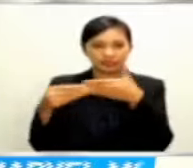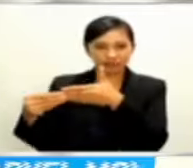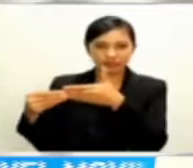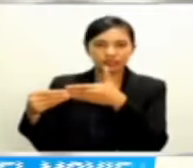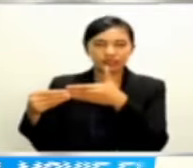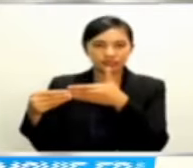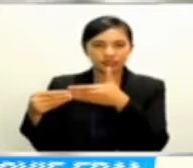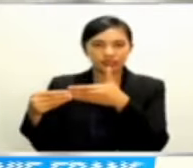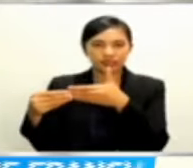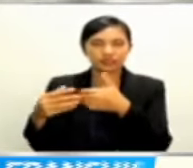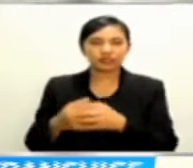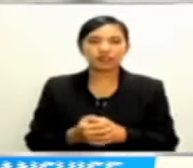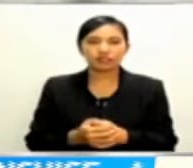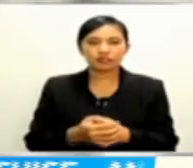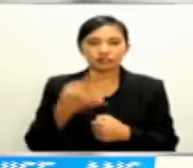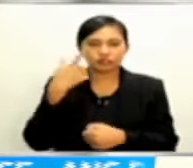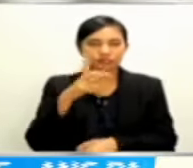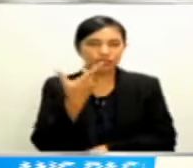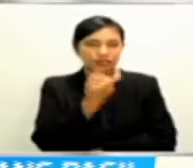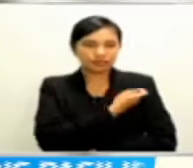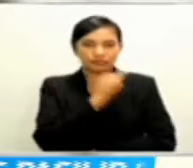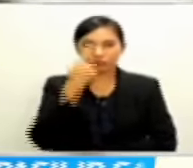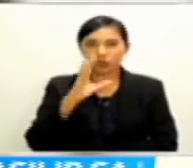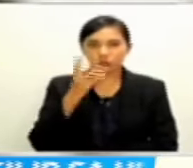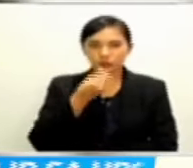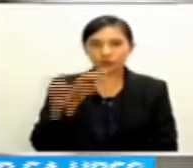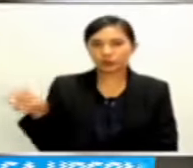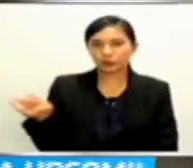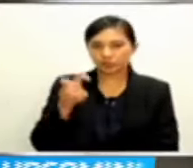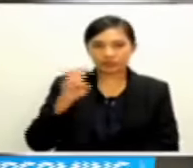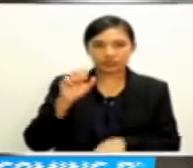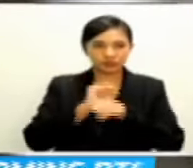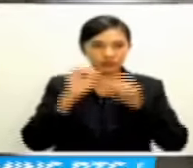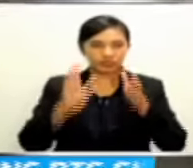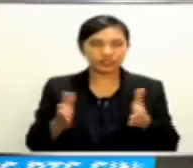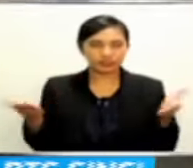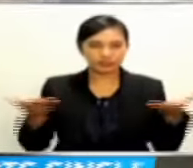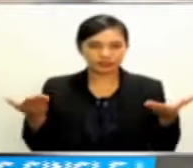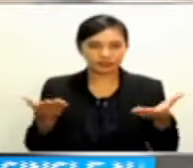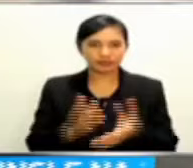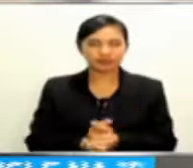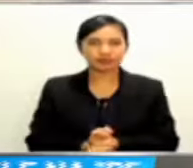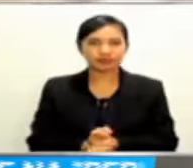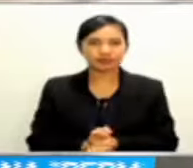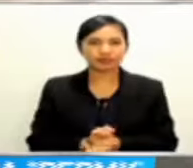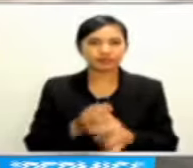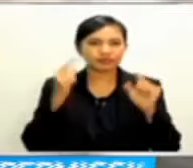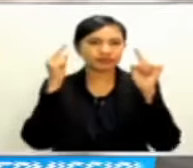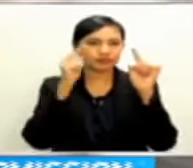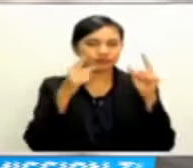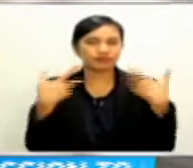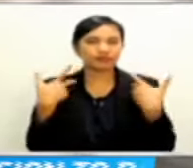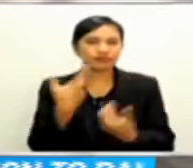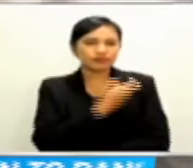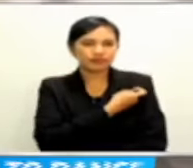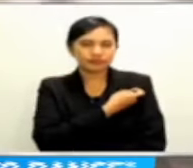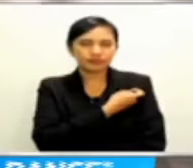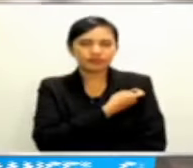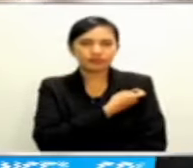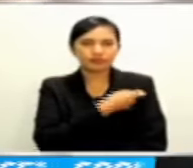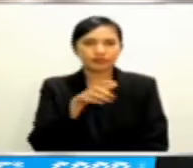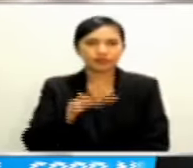mga tourism worker dito at ah sa inisyatibong ito k target nga na mabakunahan ang Tinatayang